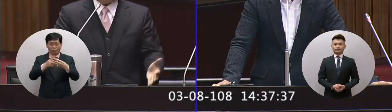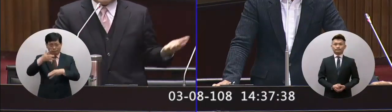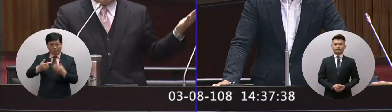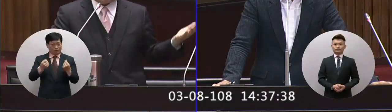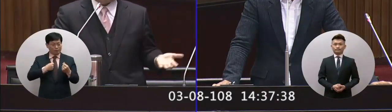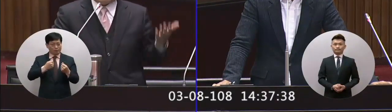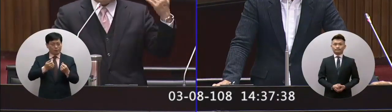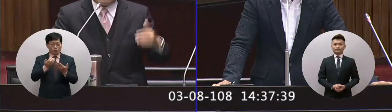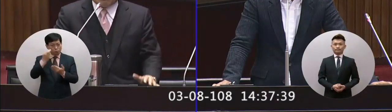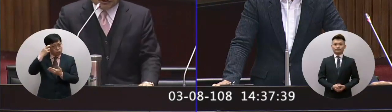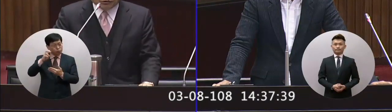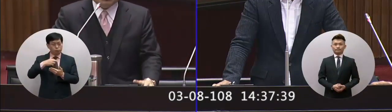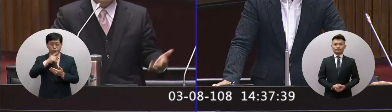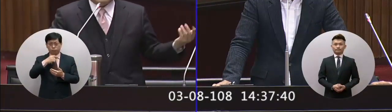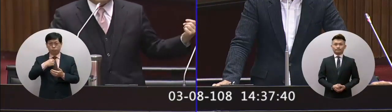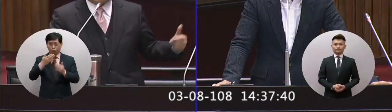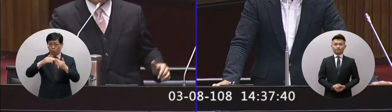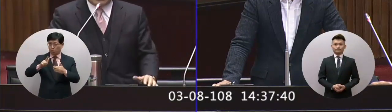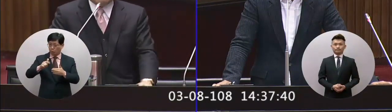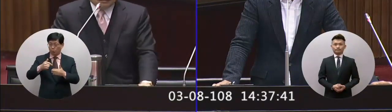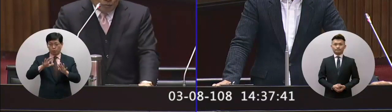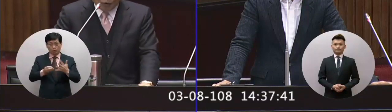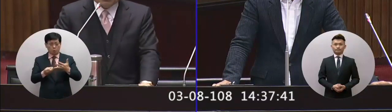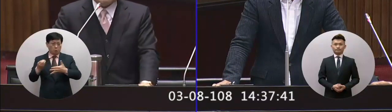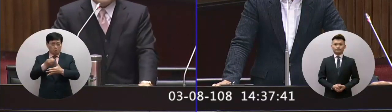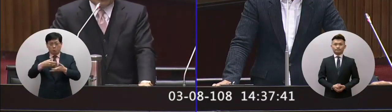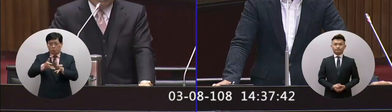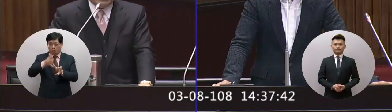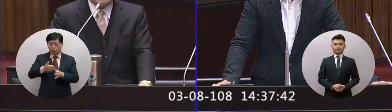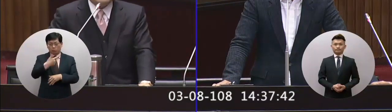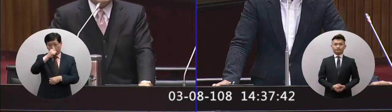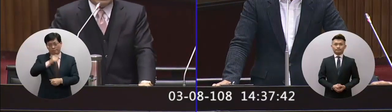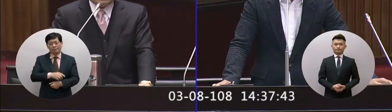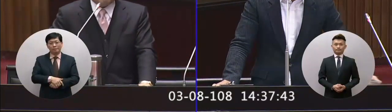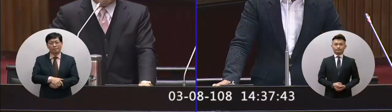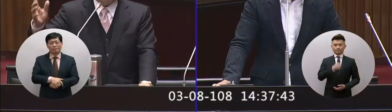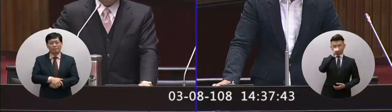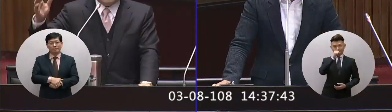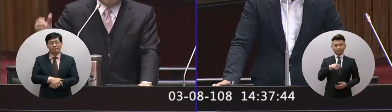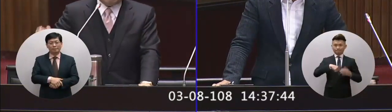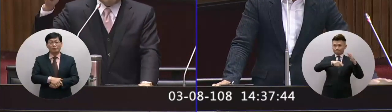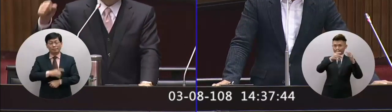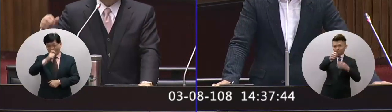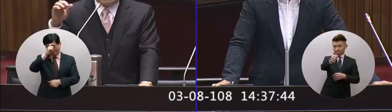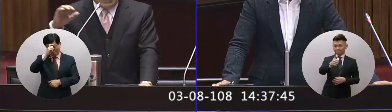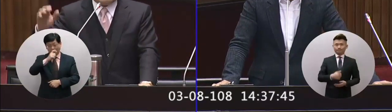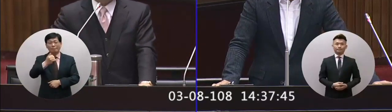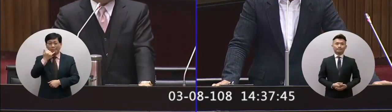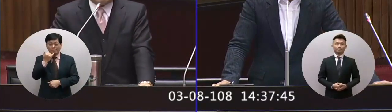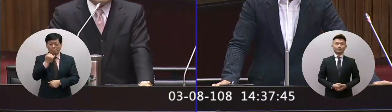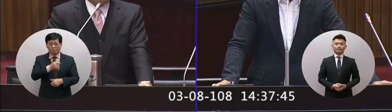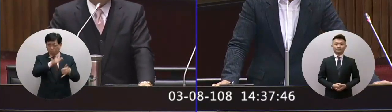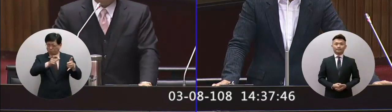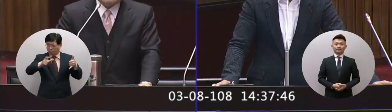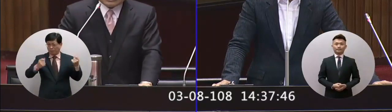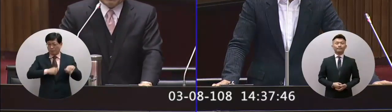這麼厲害每次補助做得夠收現在做到部長最厲害了希望希望希望都行